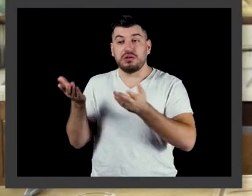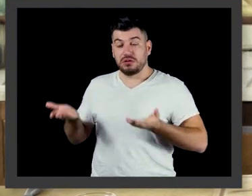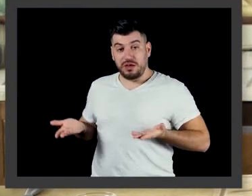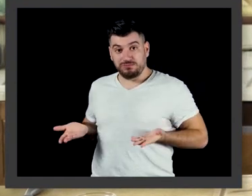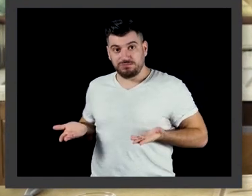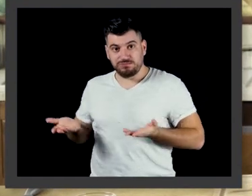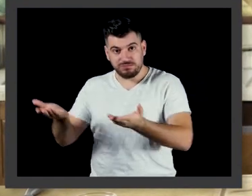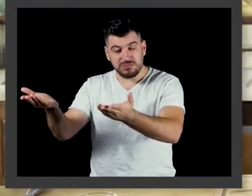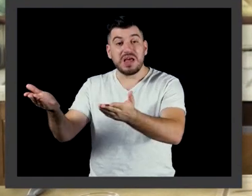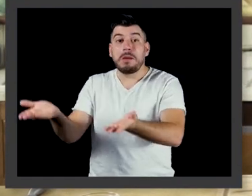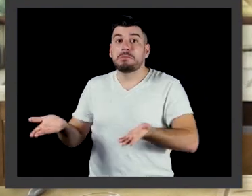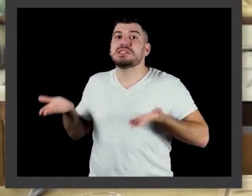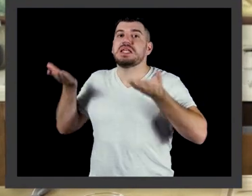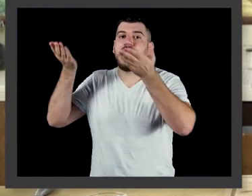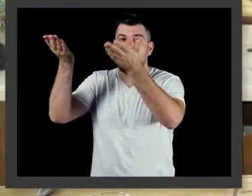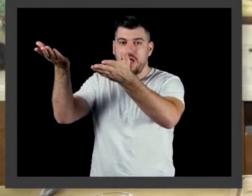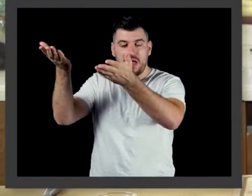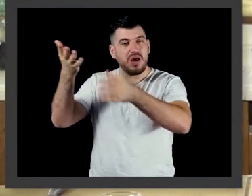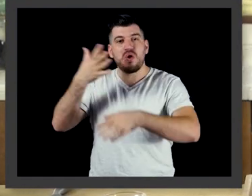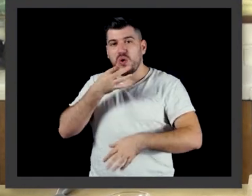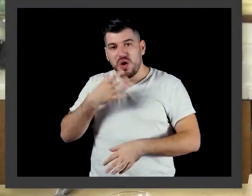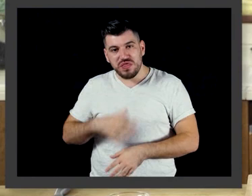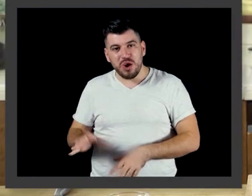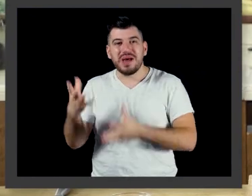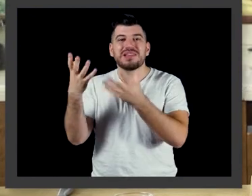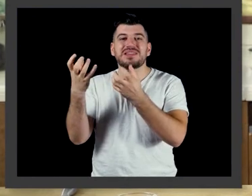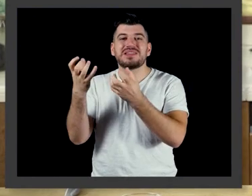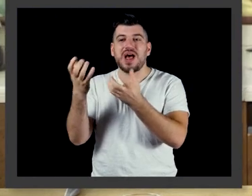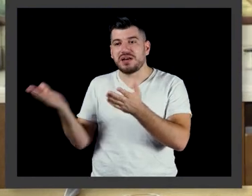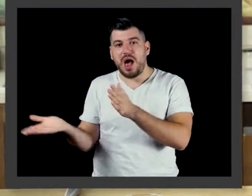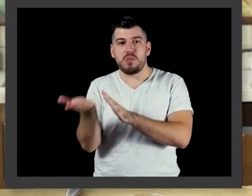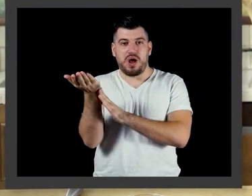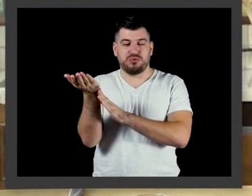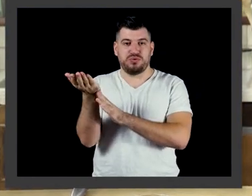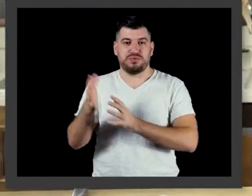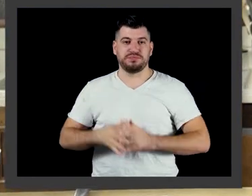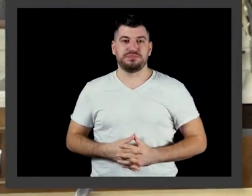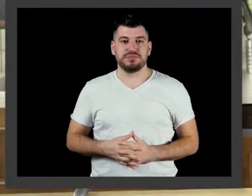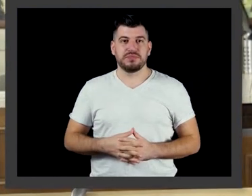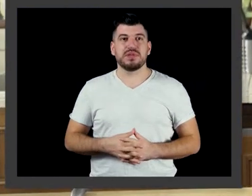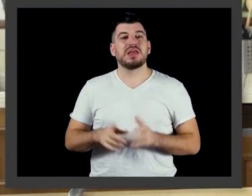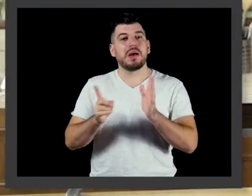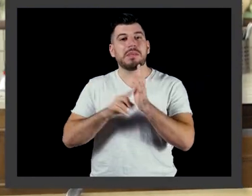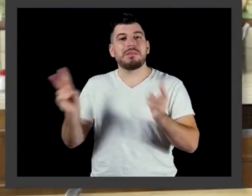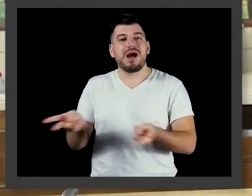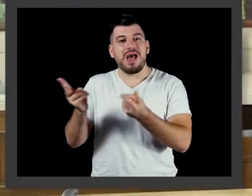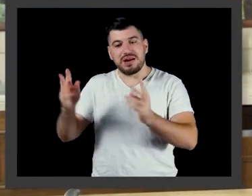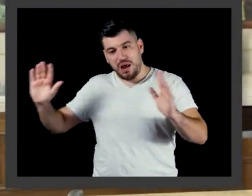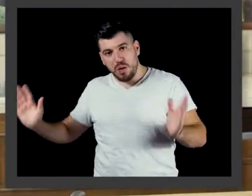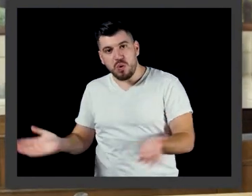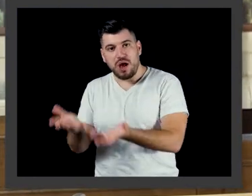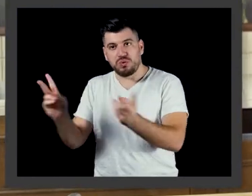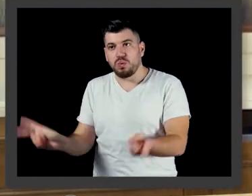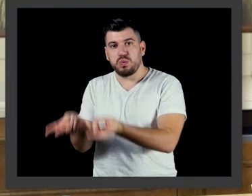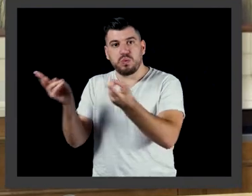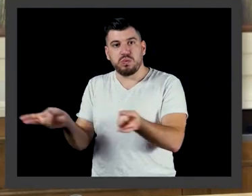όσο πιο ψηλά γίνεται στο φούρνο, γιατί θέλουμε να τραγανίσουν το φύλλο μας από κάτω. Εντάξει, πρέπει ο αέρας να περνάει κάτω από το ταψάκι για να μπορέσουν να γίνουν